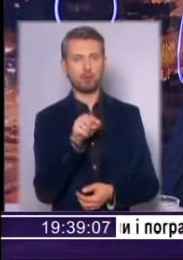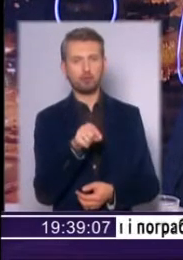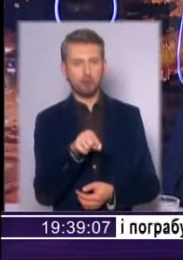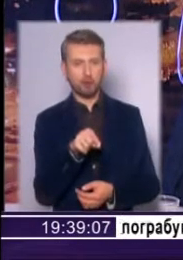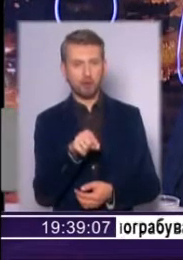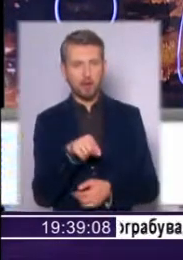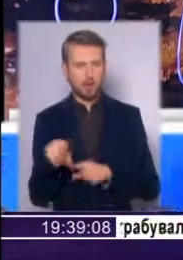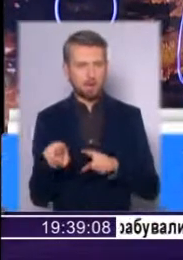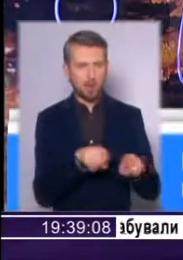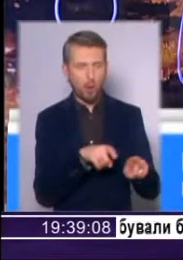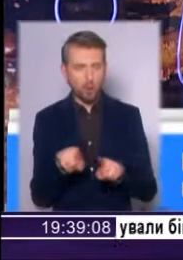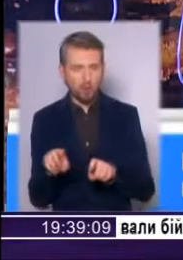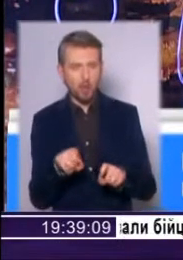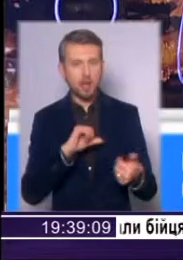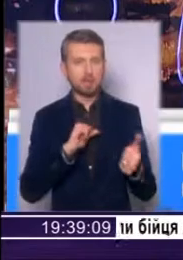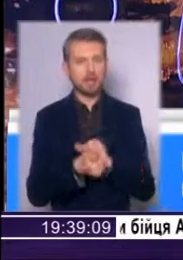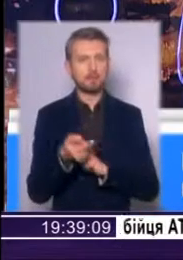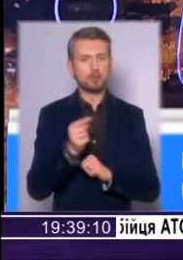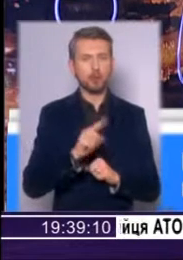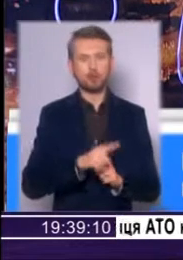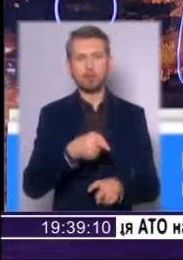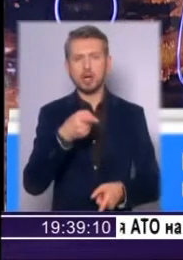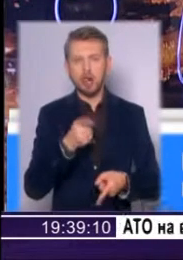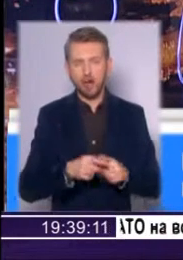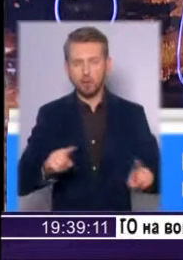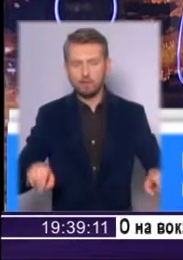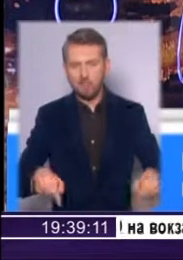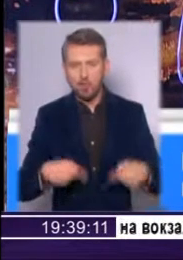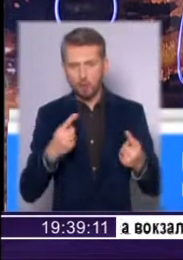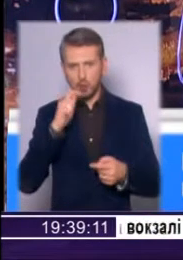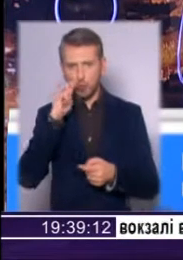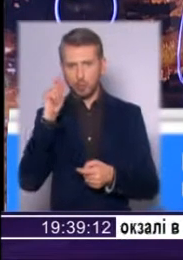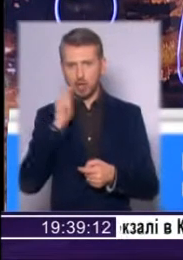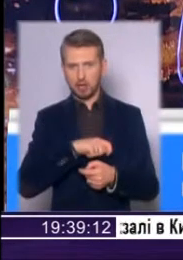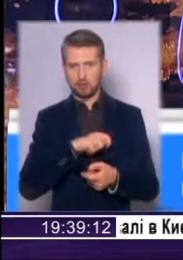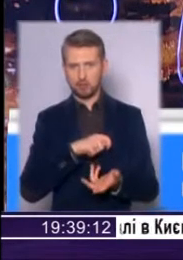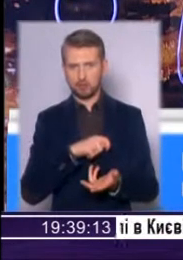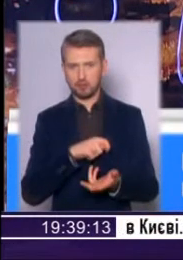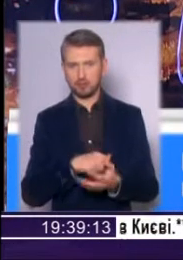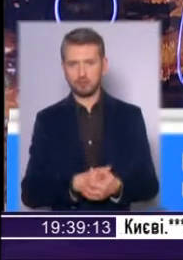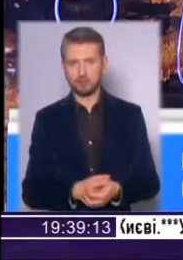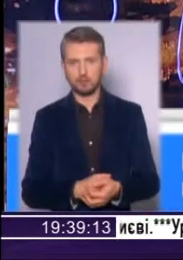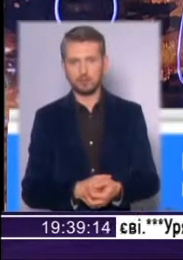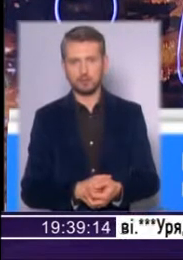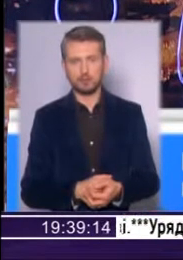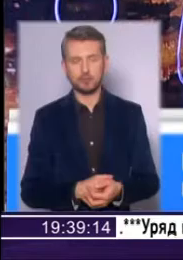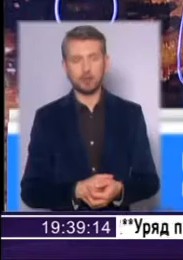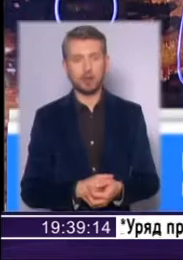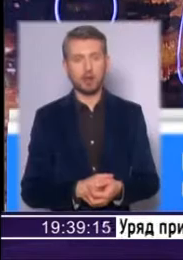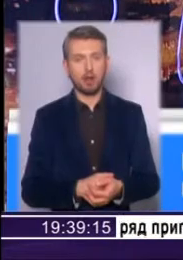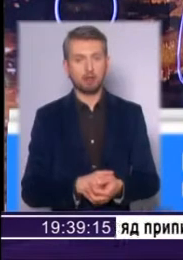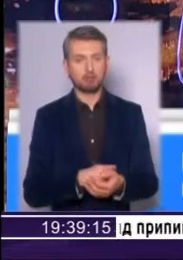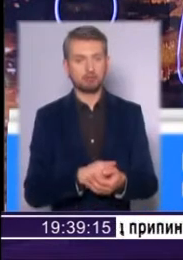біготню, замість того, щоб реально витягувати країну з тої прірви, куди наша держава завела сьогоднішня влада, на чолі